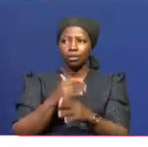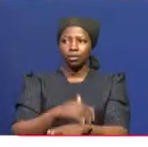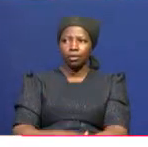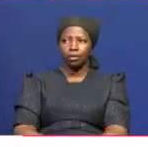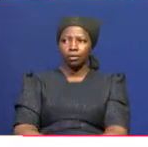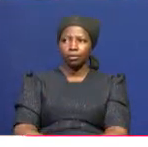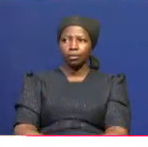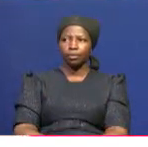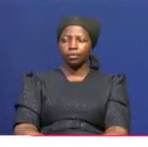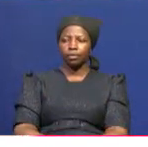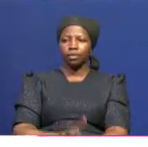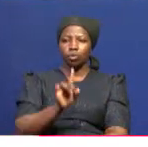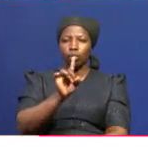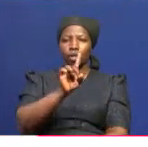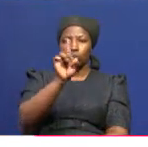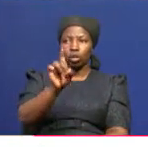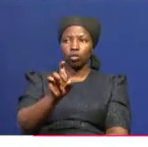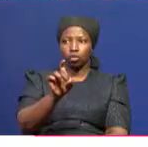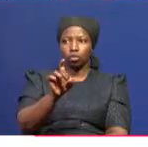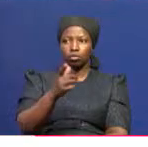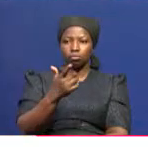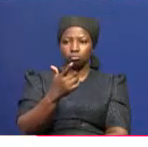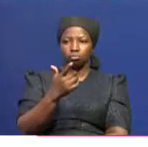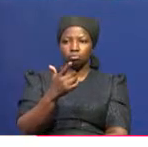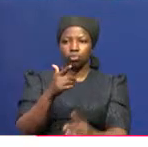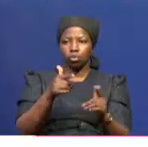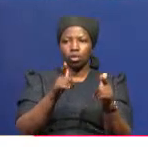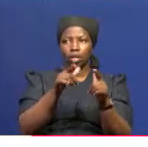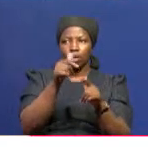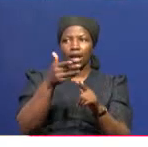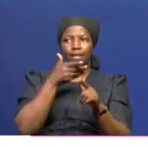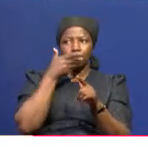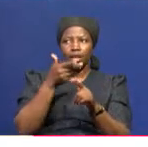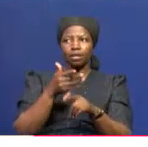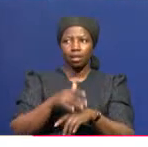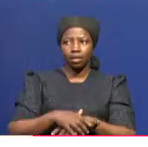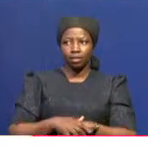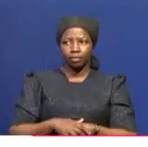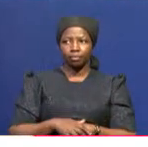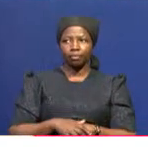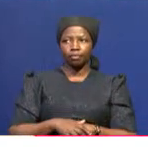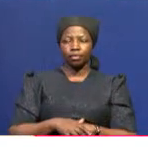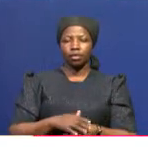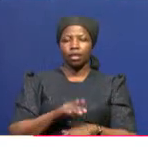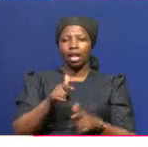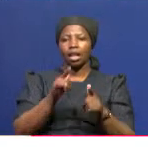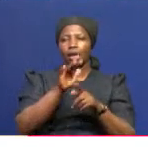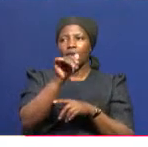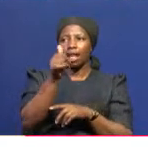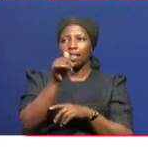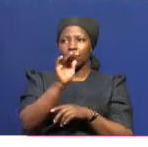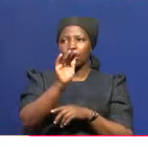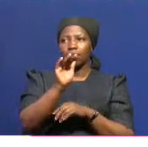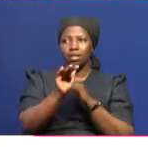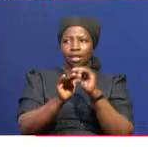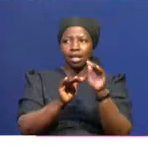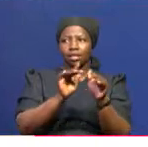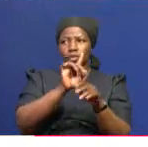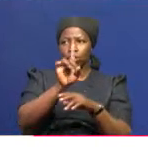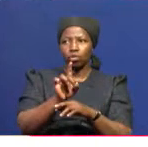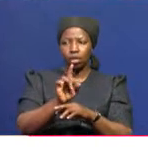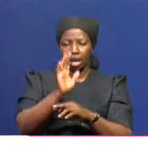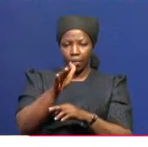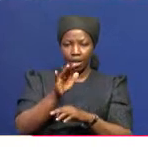So you just take one question from each so that you allow others to also ask questions. Yes, I will take 3 questions at a